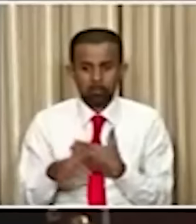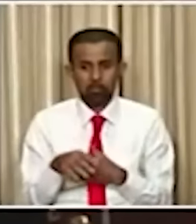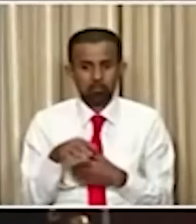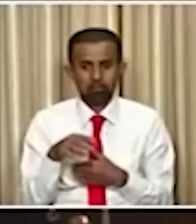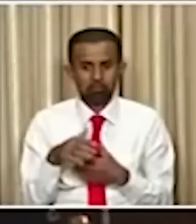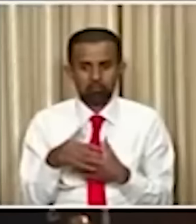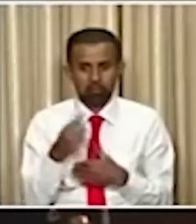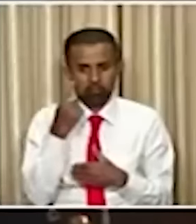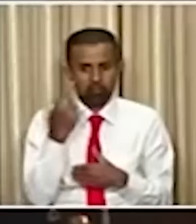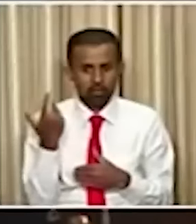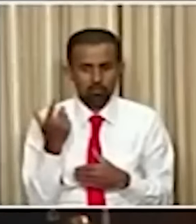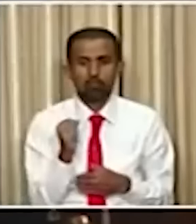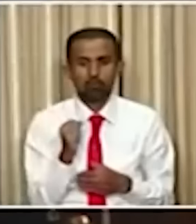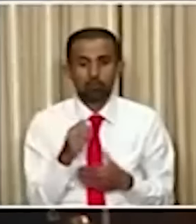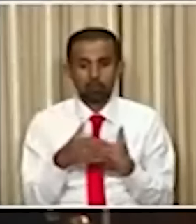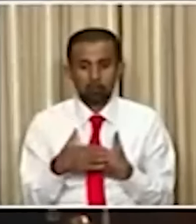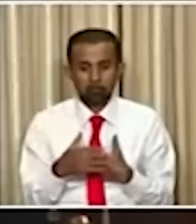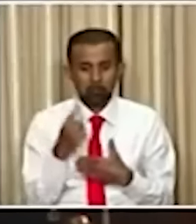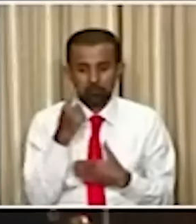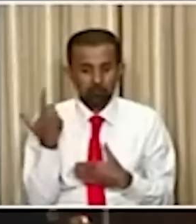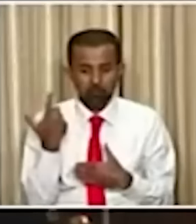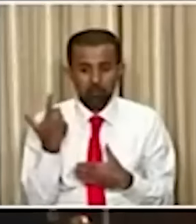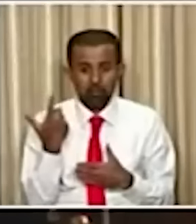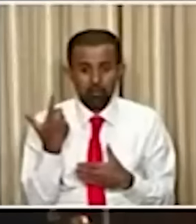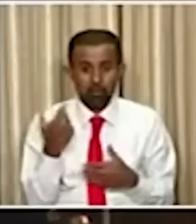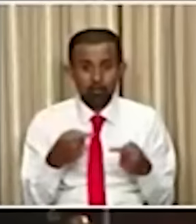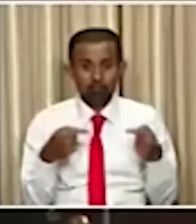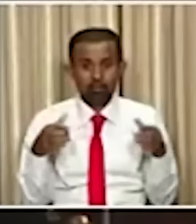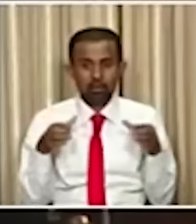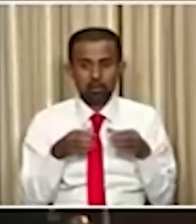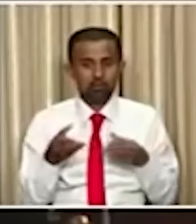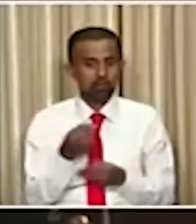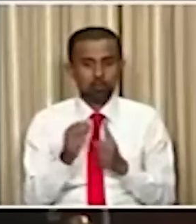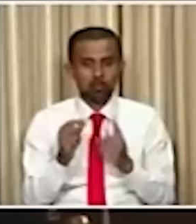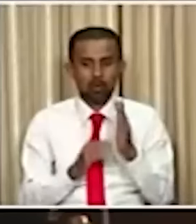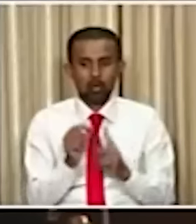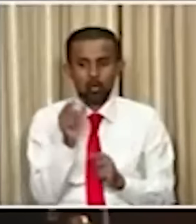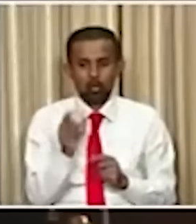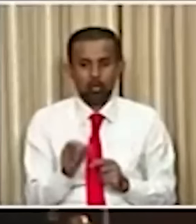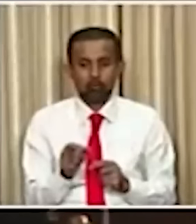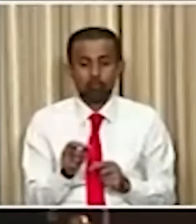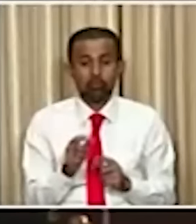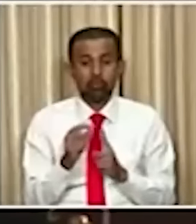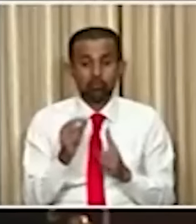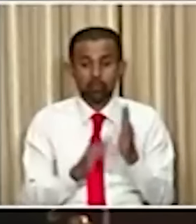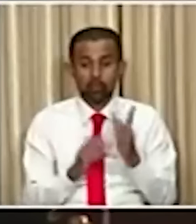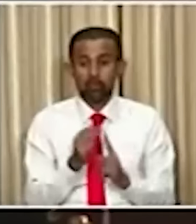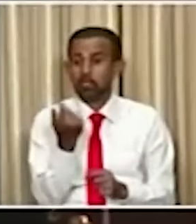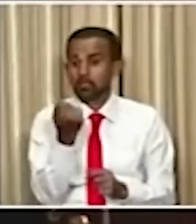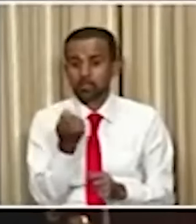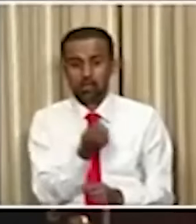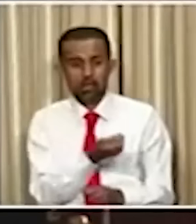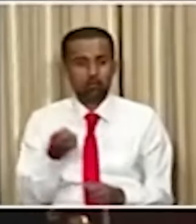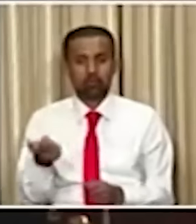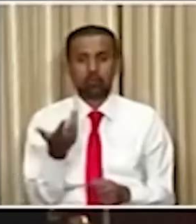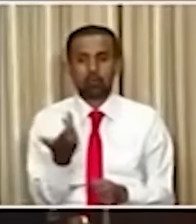මොකද කරන්නේ? ඒ පාඩම් වලින් ඉගෙන ගන්න නැතුව විපක්ෂයේ කිසිම මන්ත්‍රීවරයෙකුට විමධ්‍යගත මුදලක් ලබා දෙන්නේ නැති තත්ත්වයට